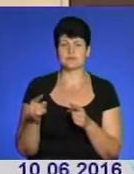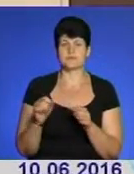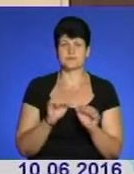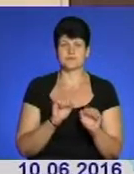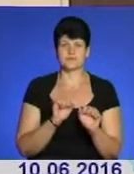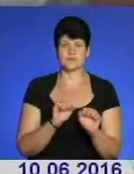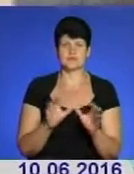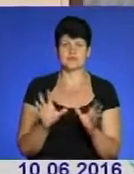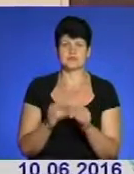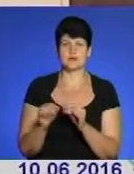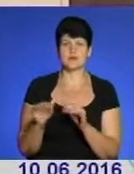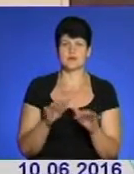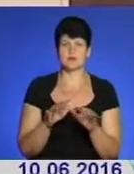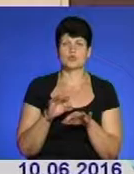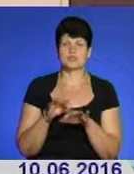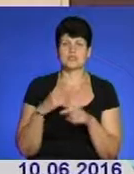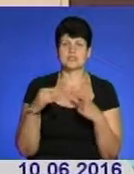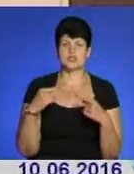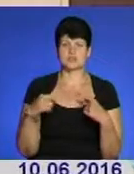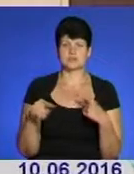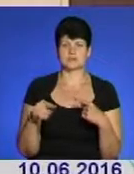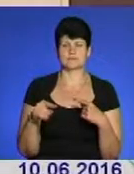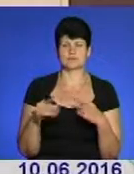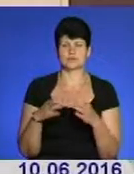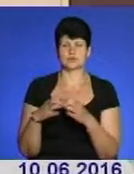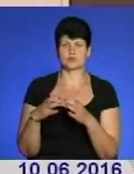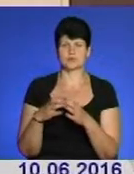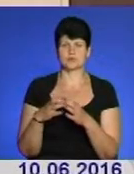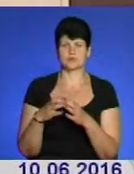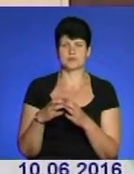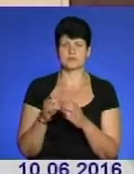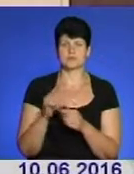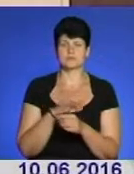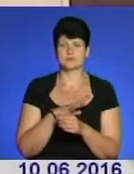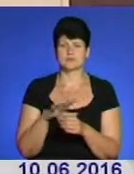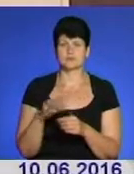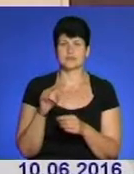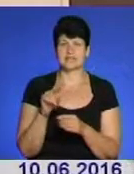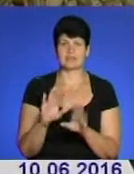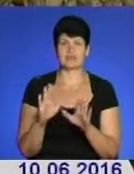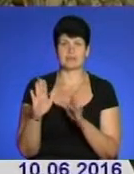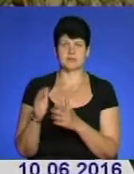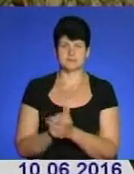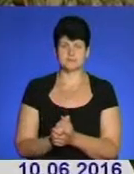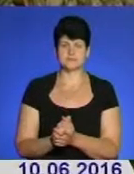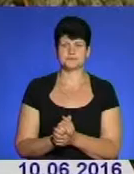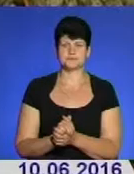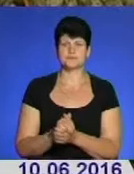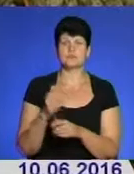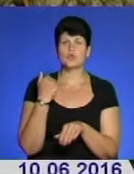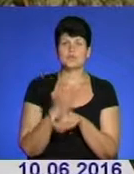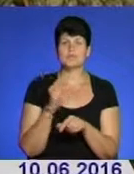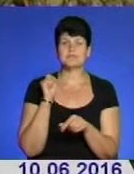так більш цивілізовано і лояльно це, як то кажуть, пригладити і уникати таких.